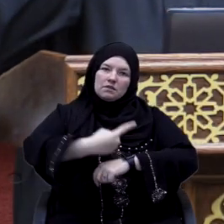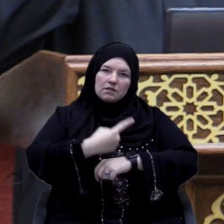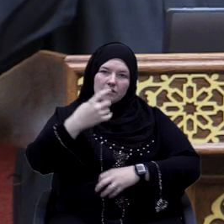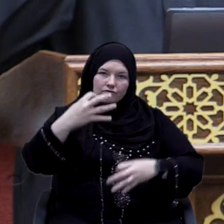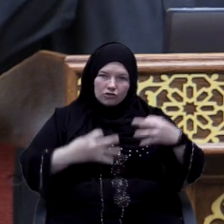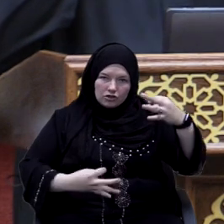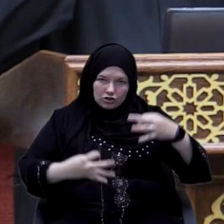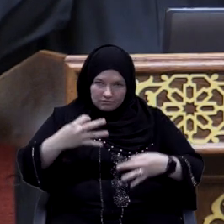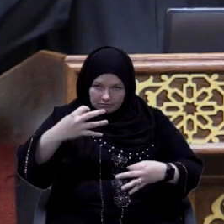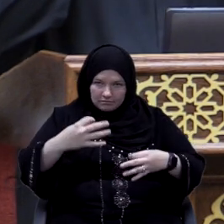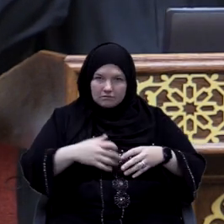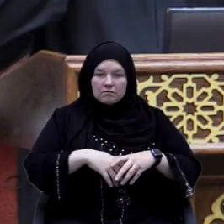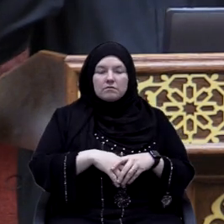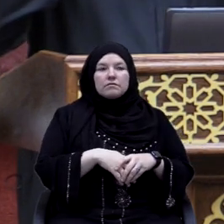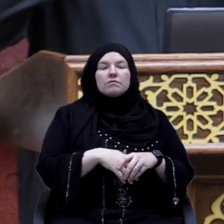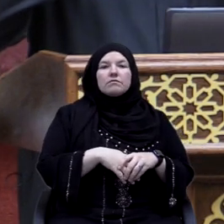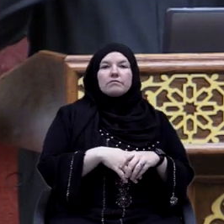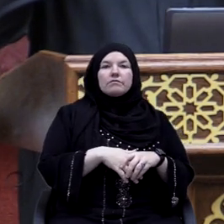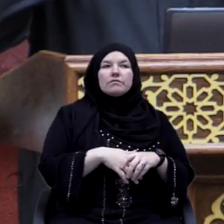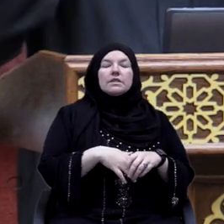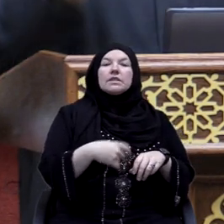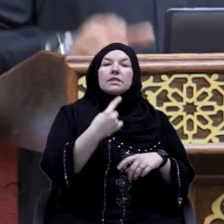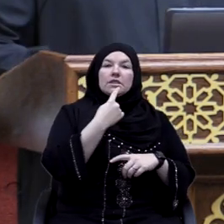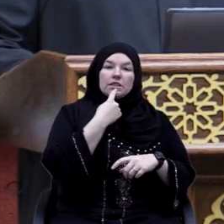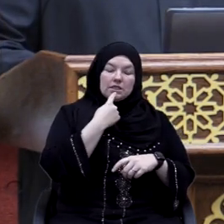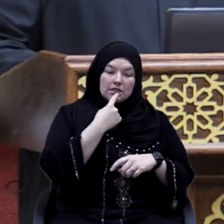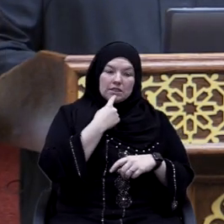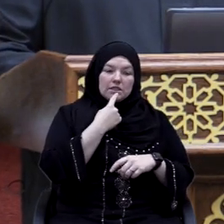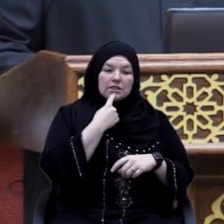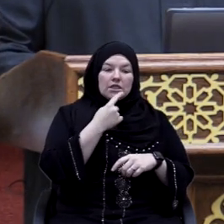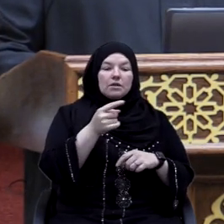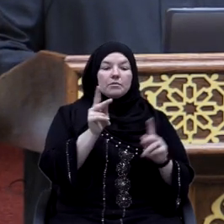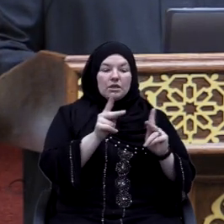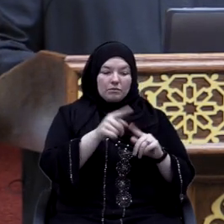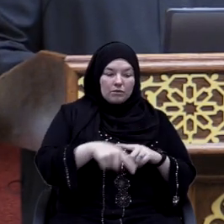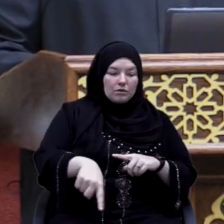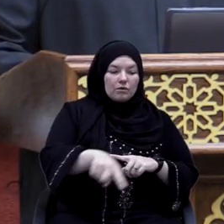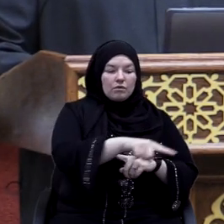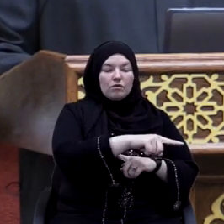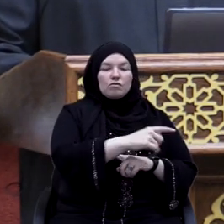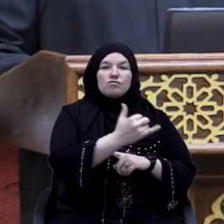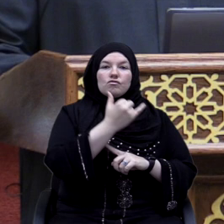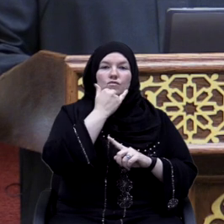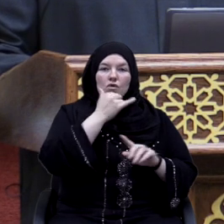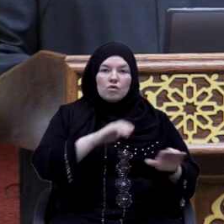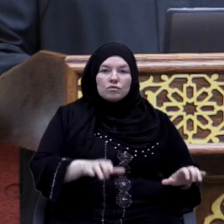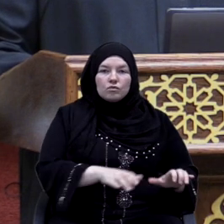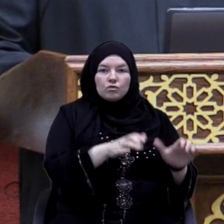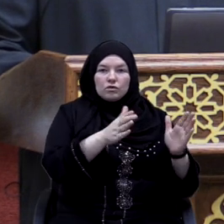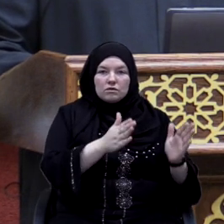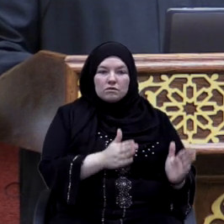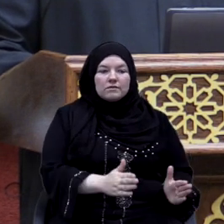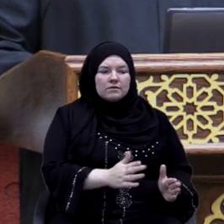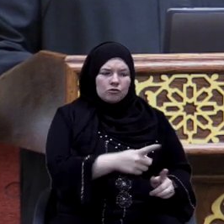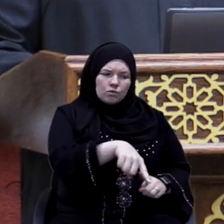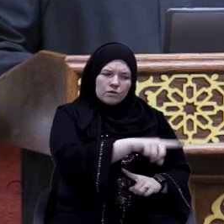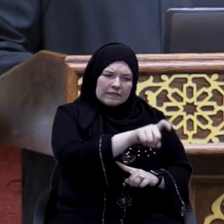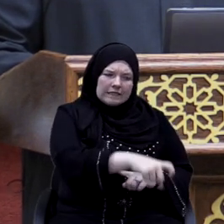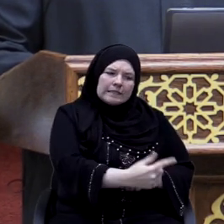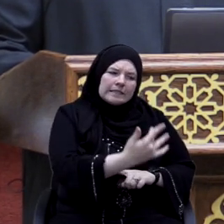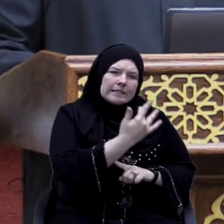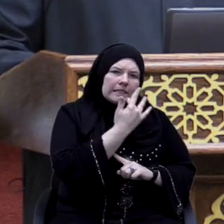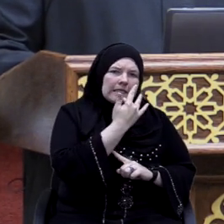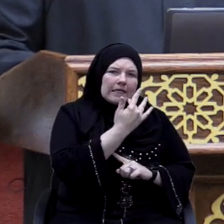الْخُلْدِ. It was then said to those wrongdoers, taste the torment of